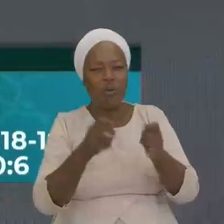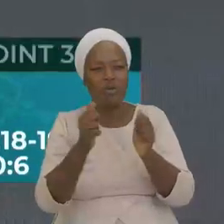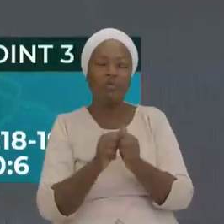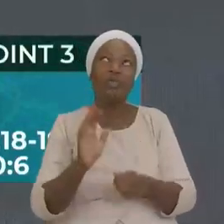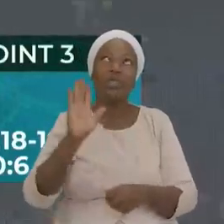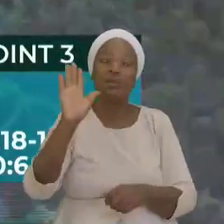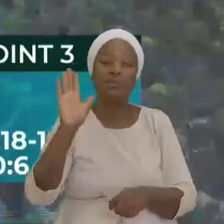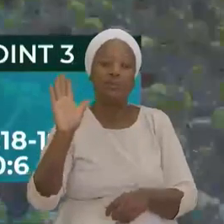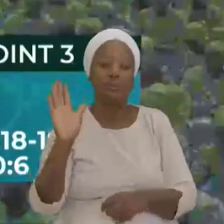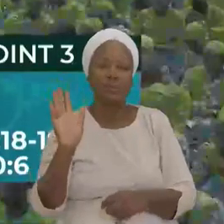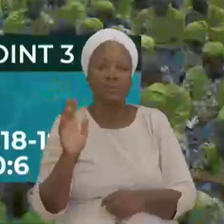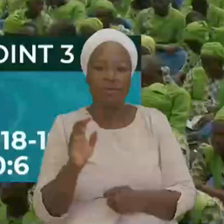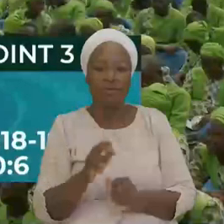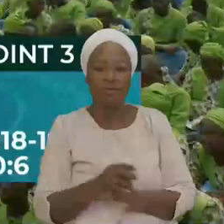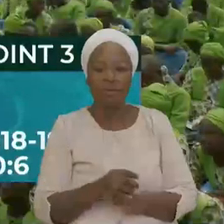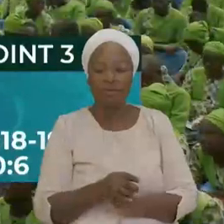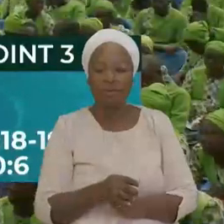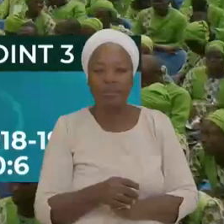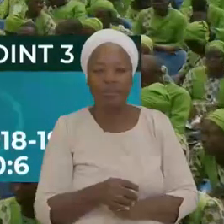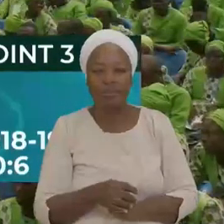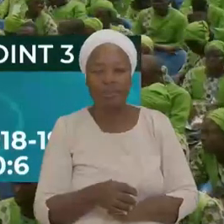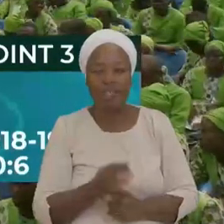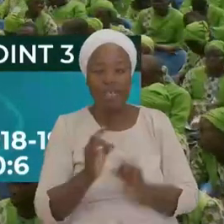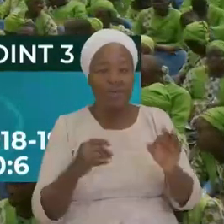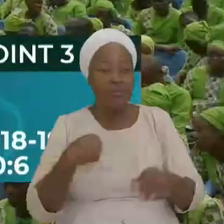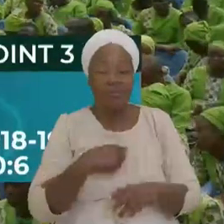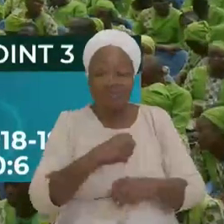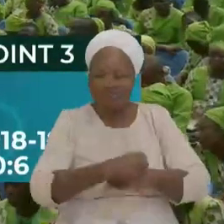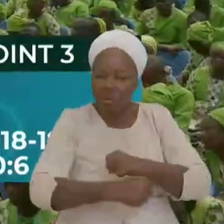nous régnerons aussi avec lui.